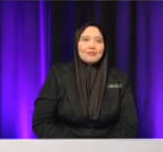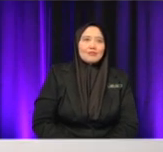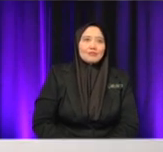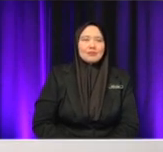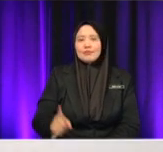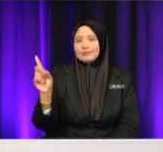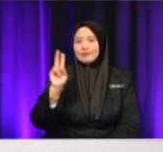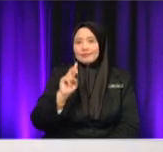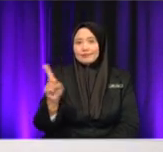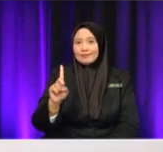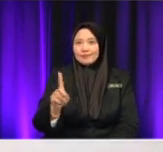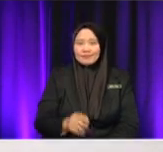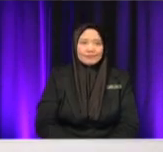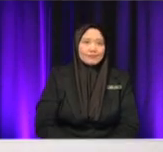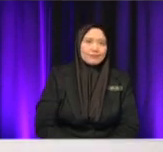Dimanakah